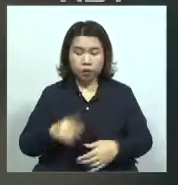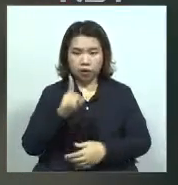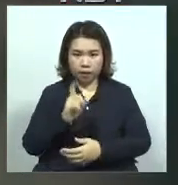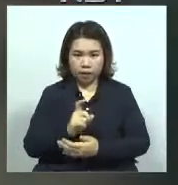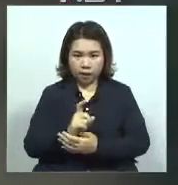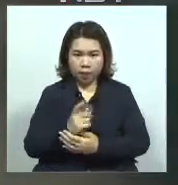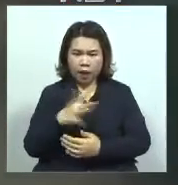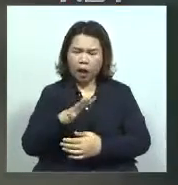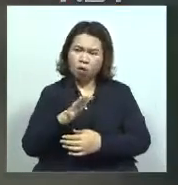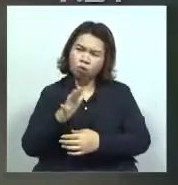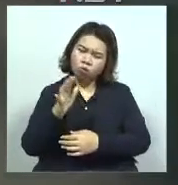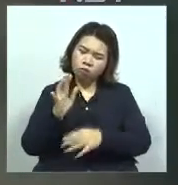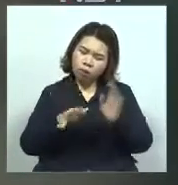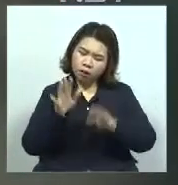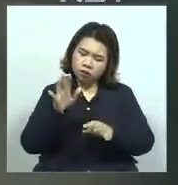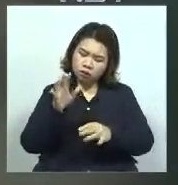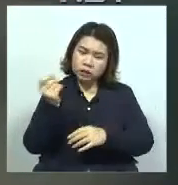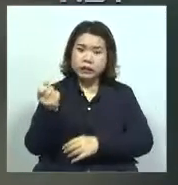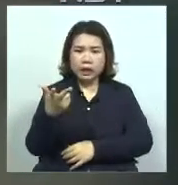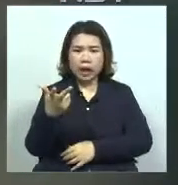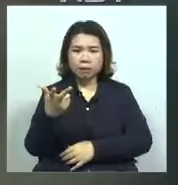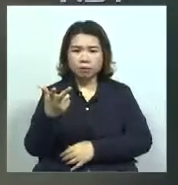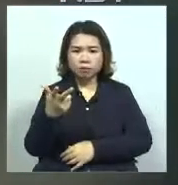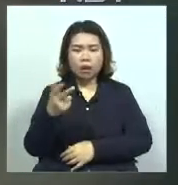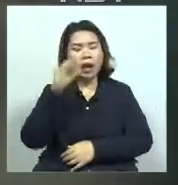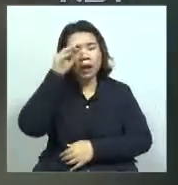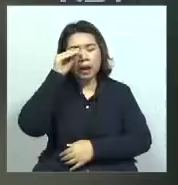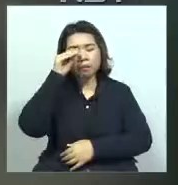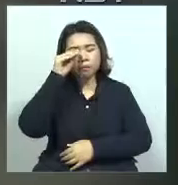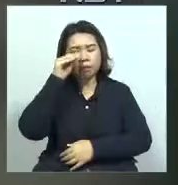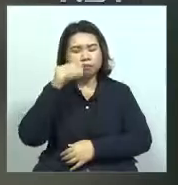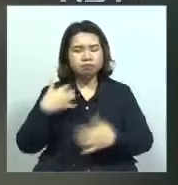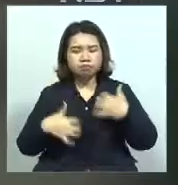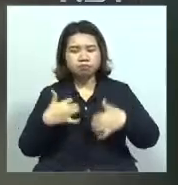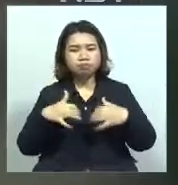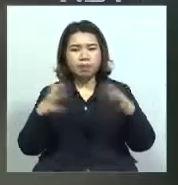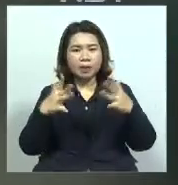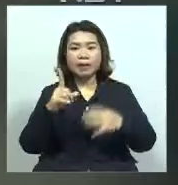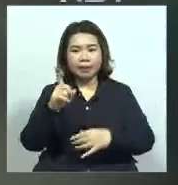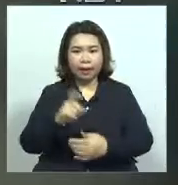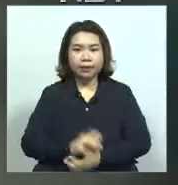แล้วก็ตอนเช้ามืดท่านก็ไปแบบหลับไปแบบสบายนะครับ